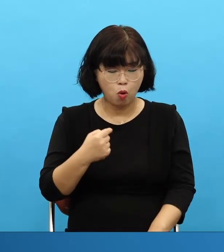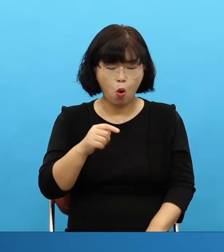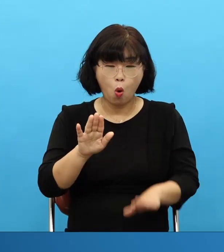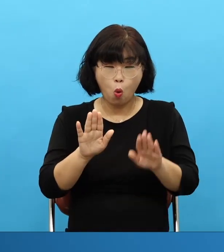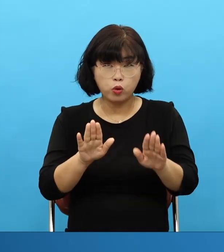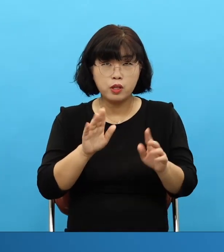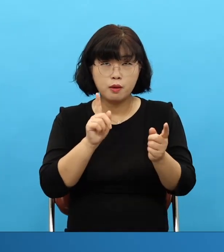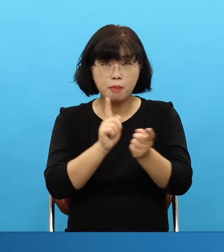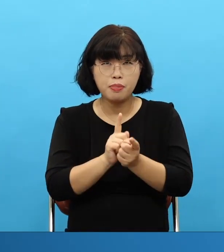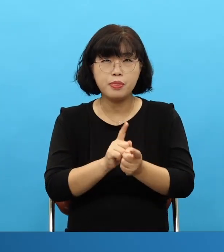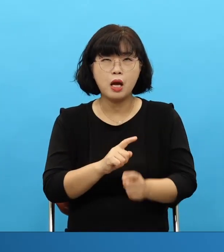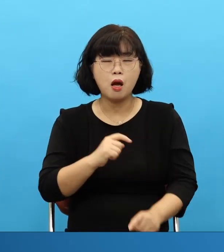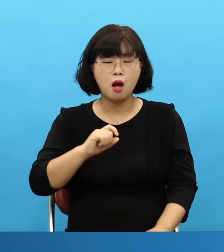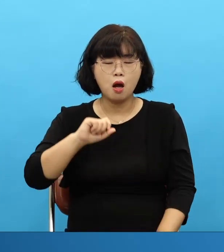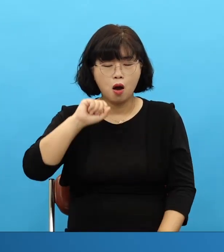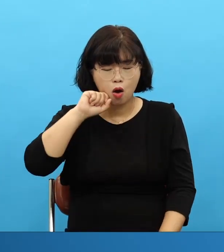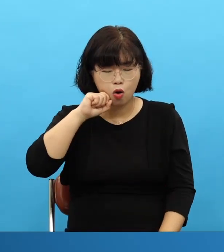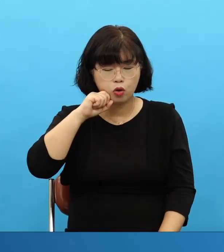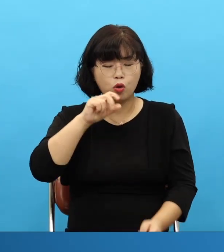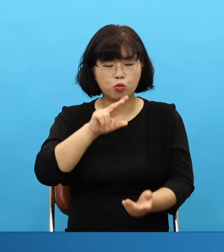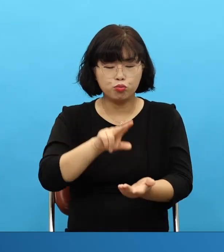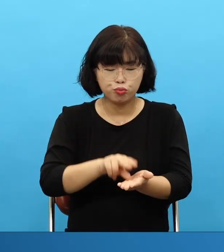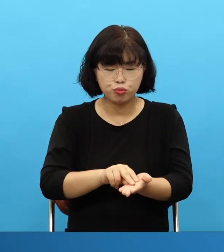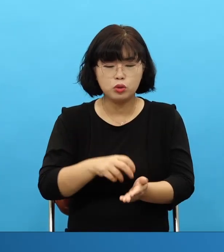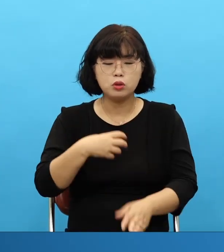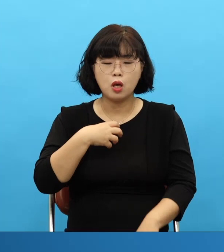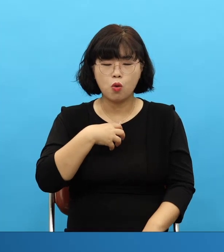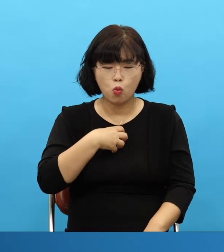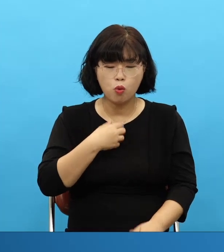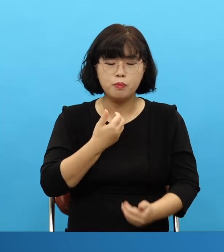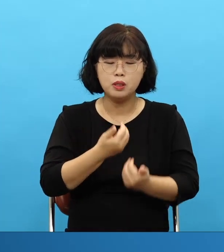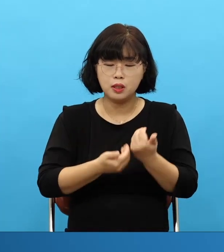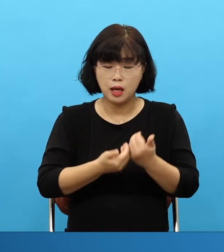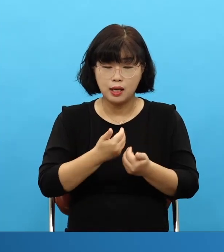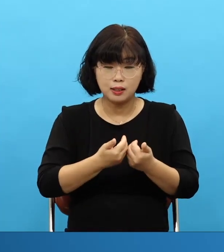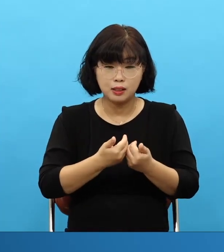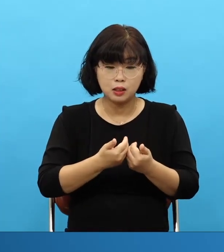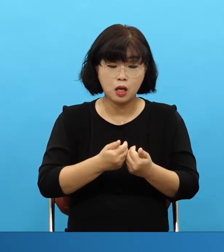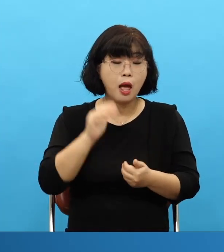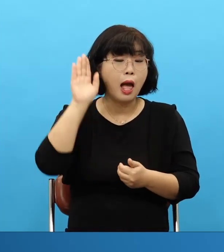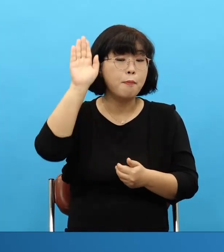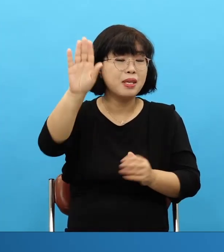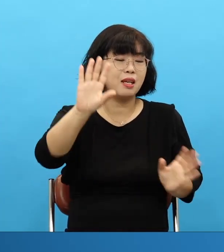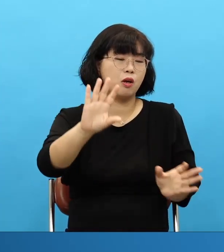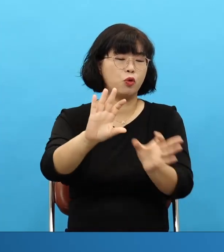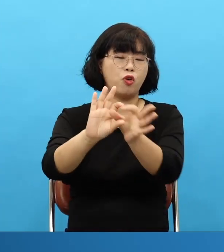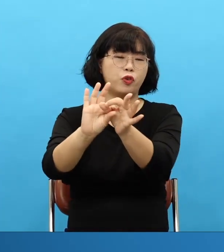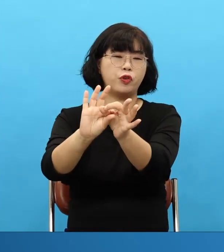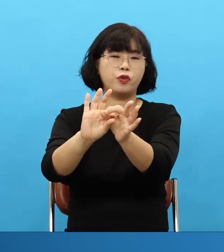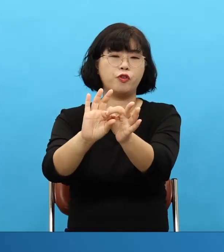ways, you can perceive your present, your today, as your future. 우리의 미래는